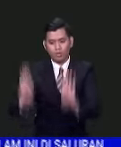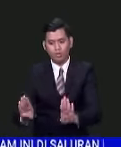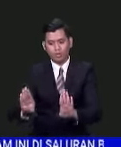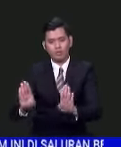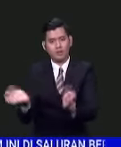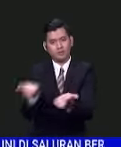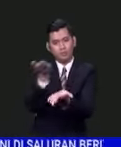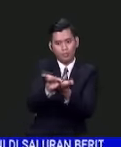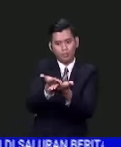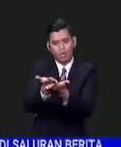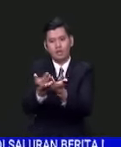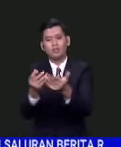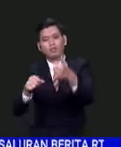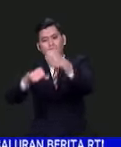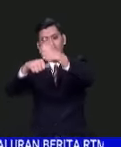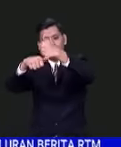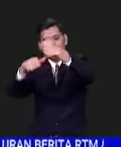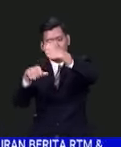jabatan kuasa penaja.